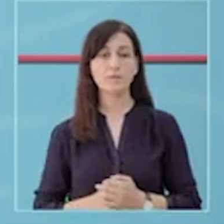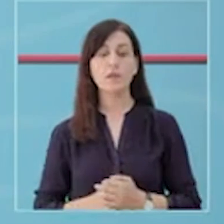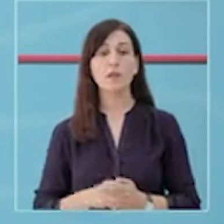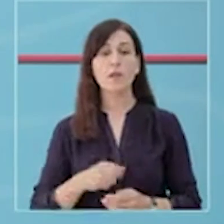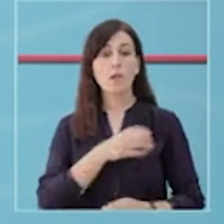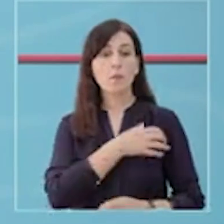Në Tiran, përkatsisht dhe në